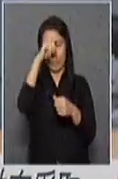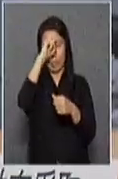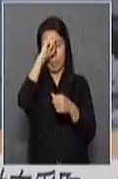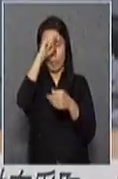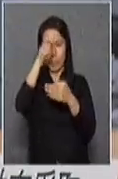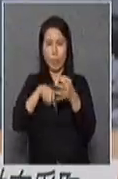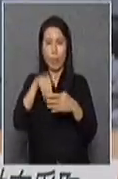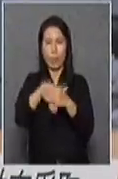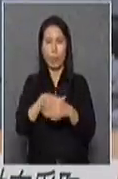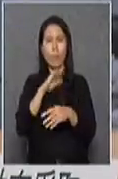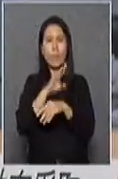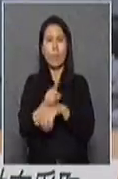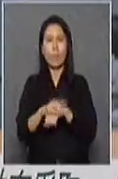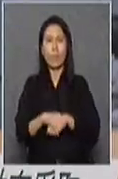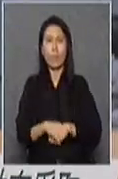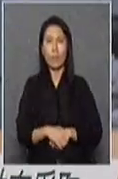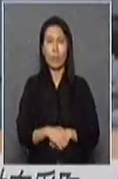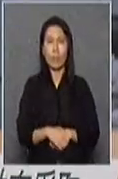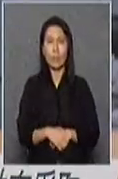決，表決鐘響一分鐘。